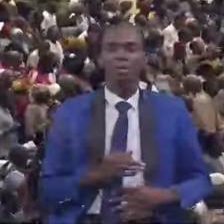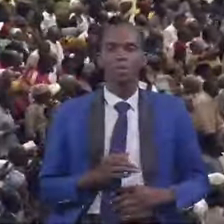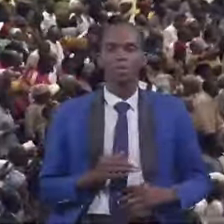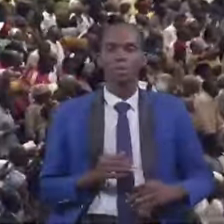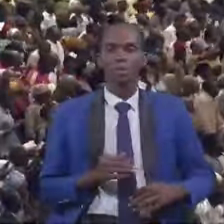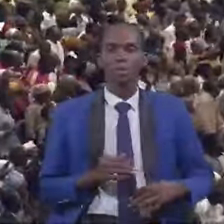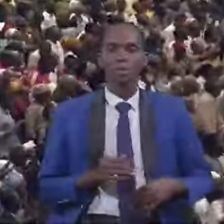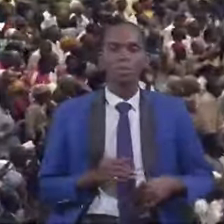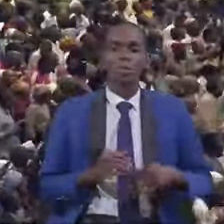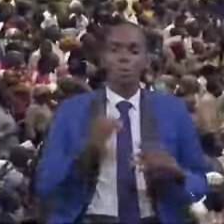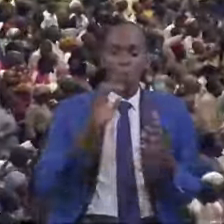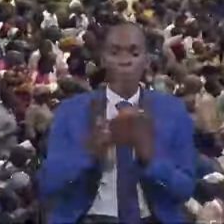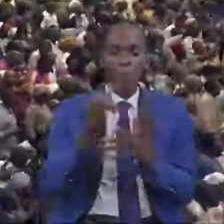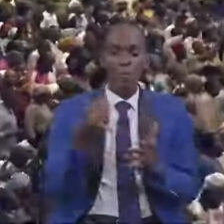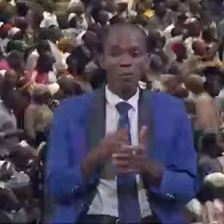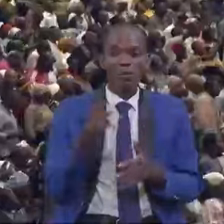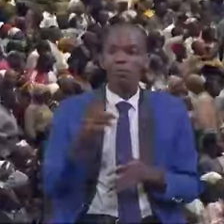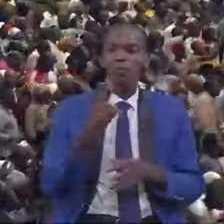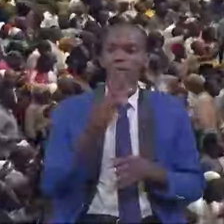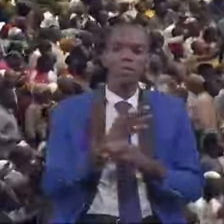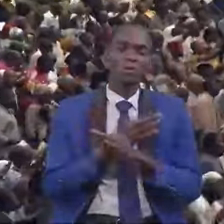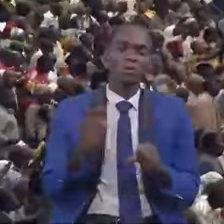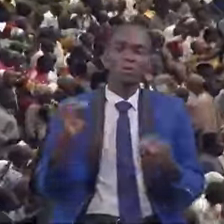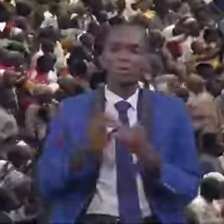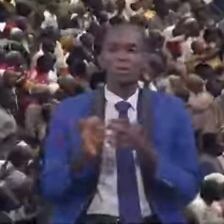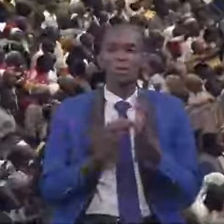Croyez-le, vous êtes libre.